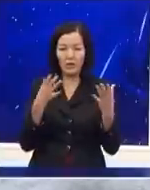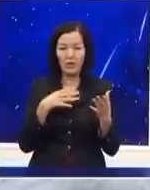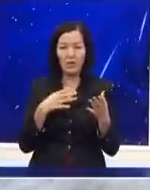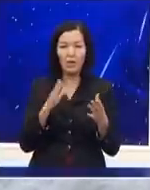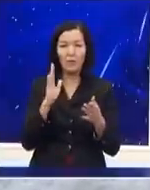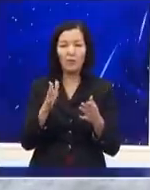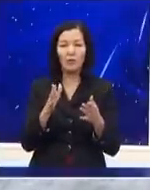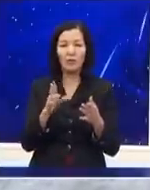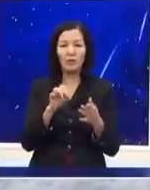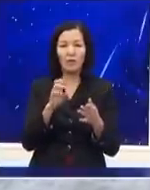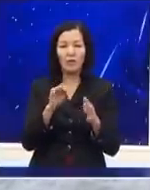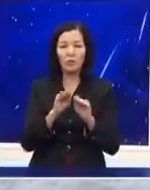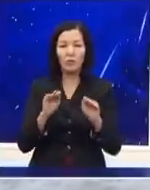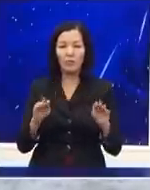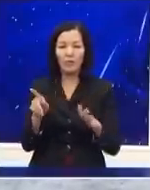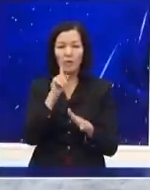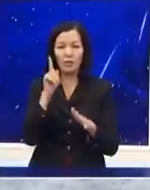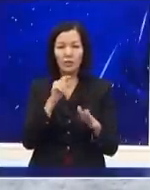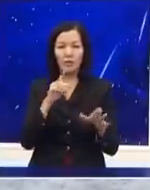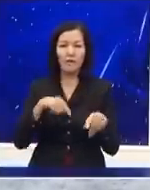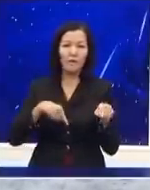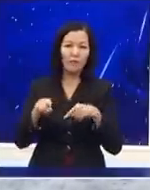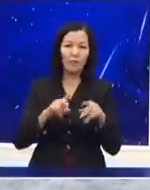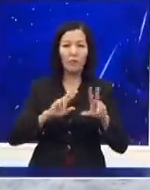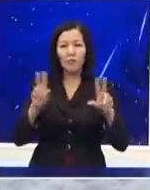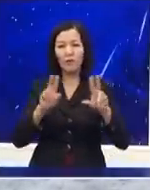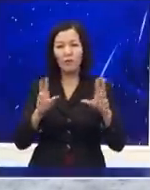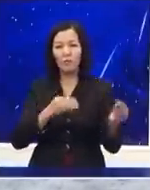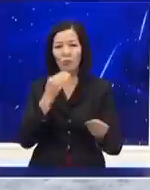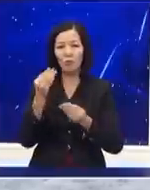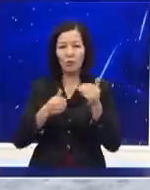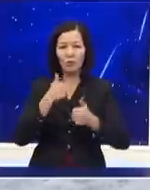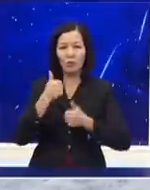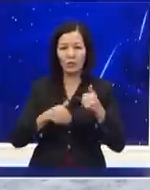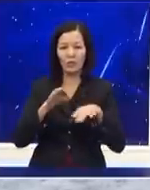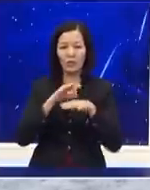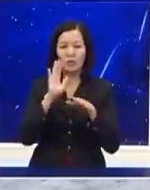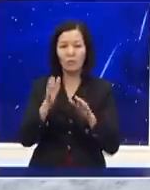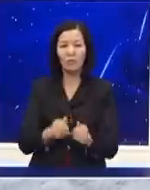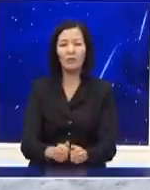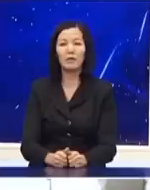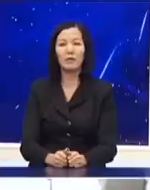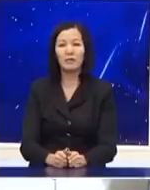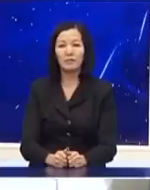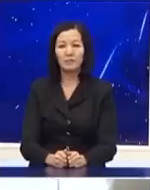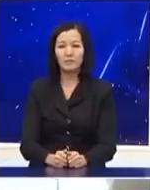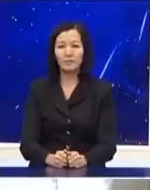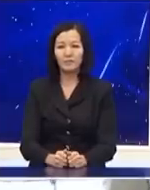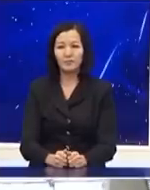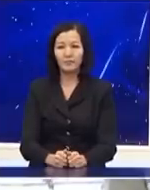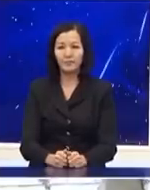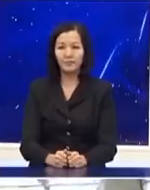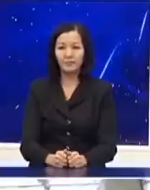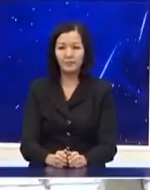енді болашақта нарынқолдық өрендер мен жастар футбол, волейбол сынды ойындар ойнап, түрлі ірі жарыстар өтетін болады.